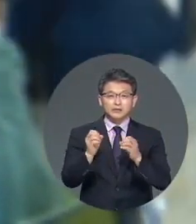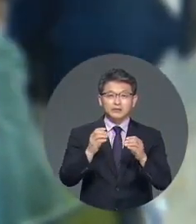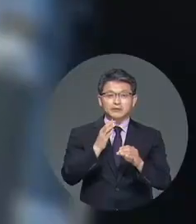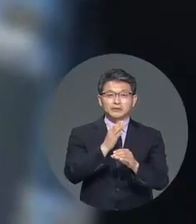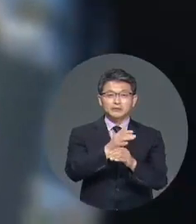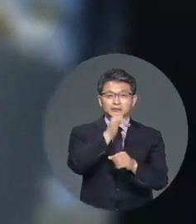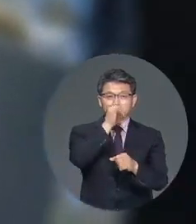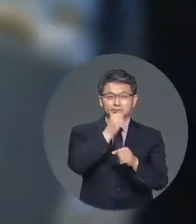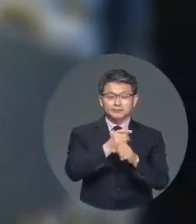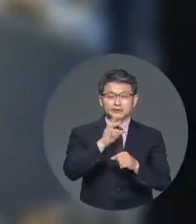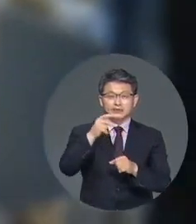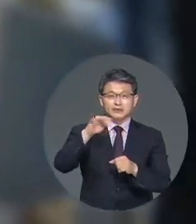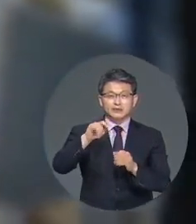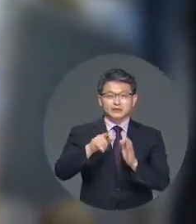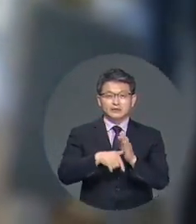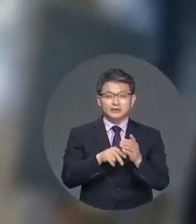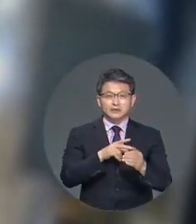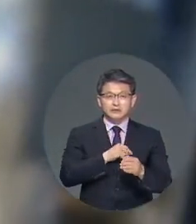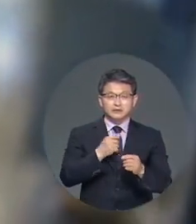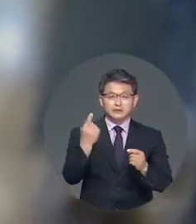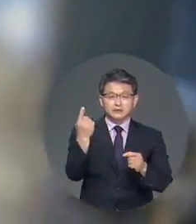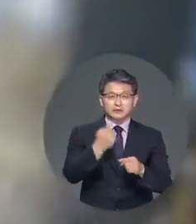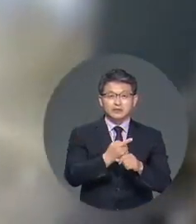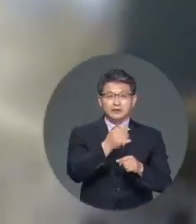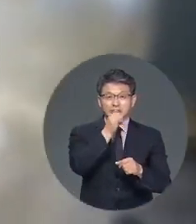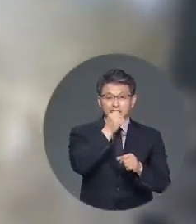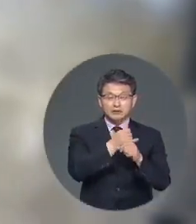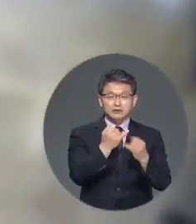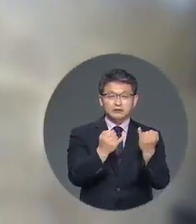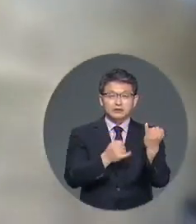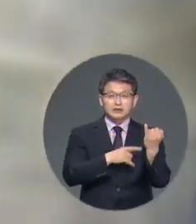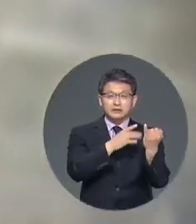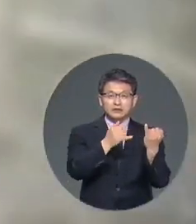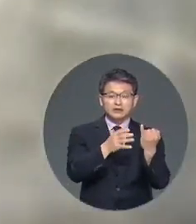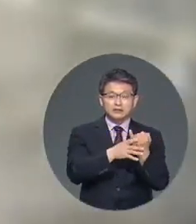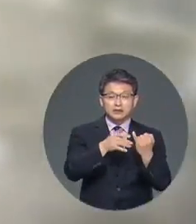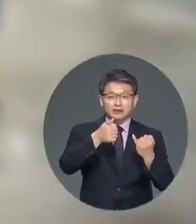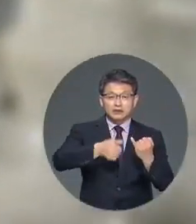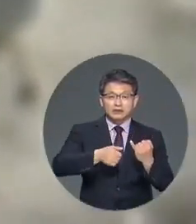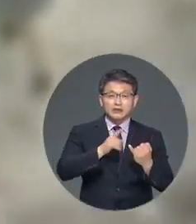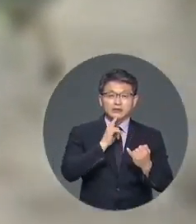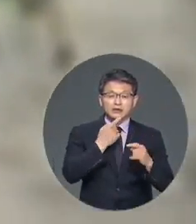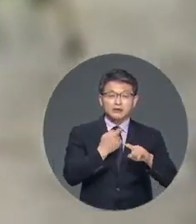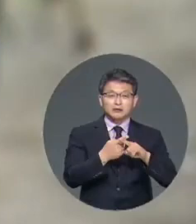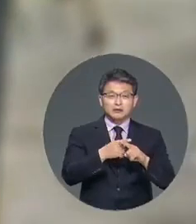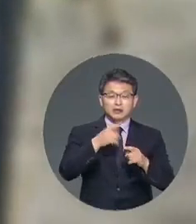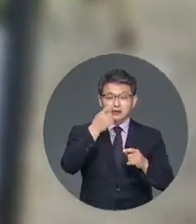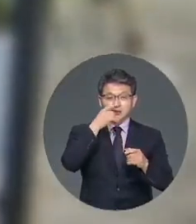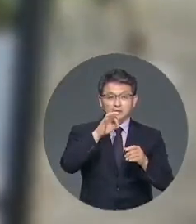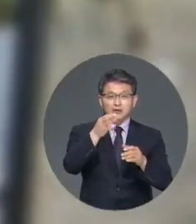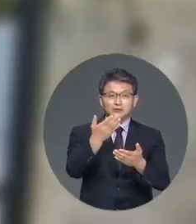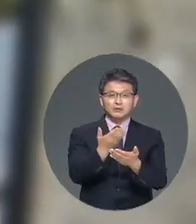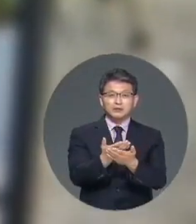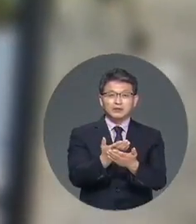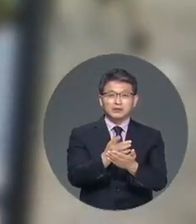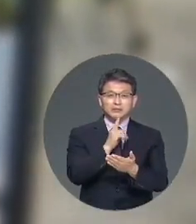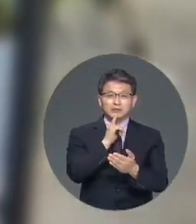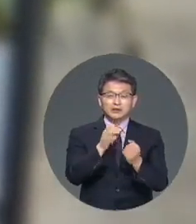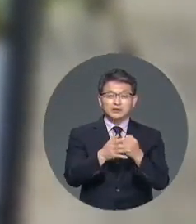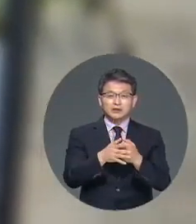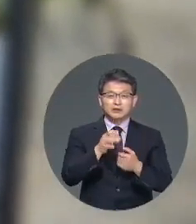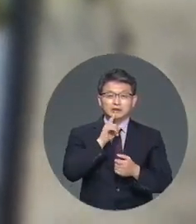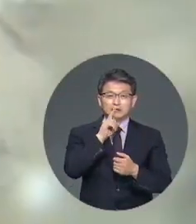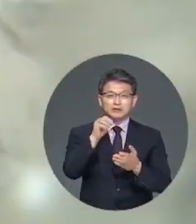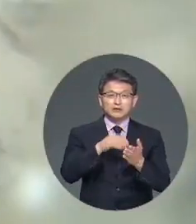있습니다 양태석 의원이 자리로 다가왔고 여성위원 한 명이 인사치레로 커피 값을 내주세요라는 말을